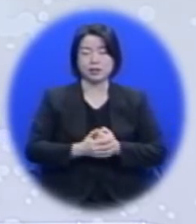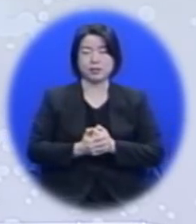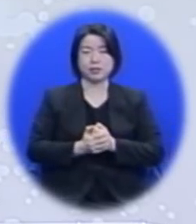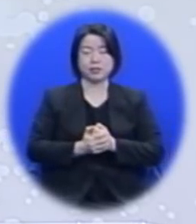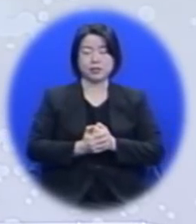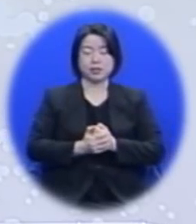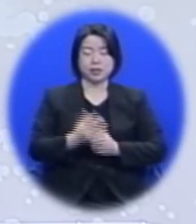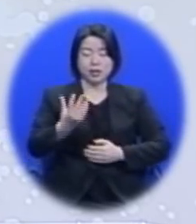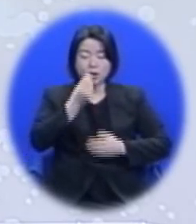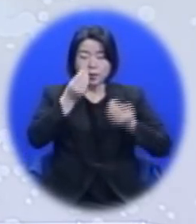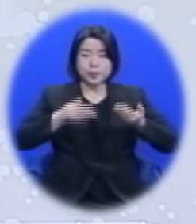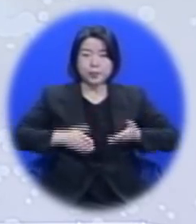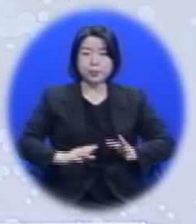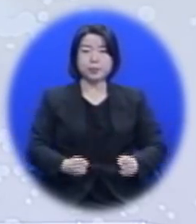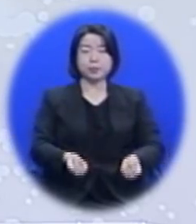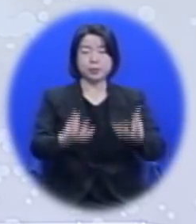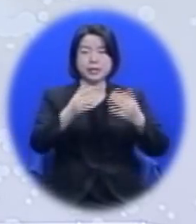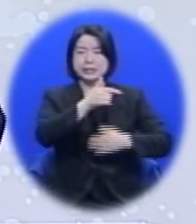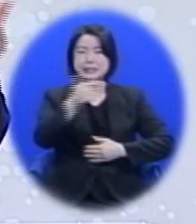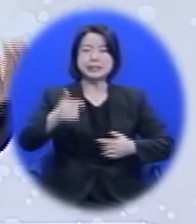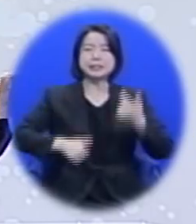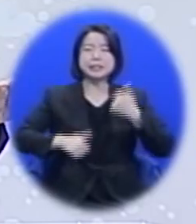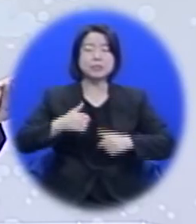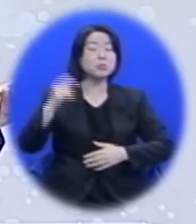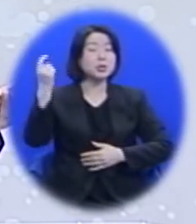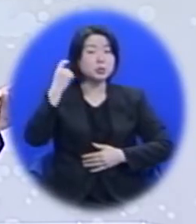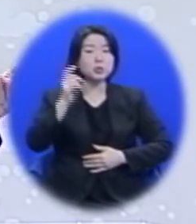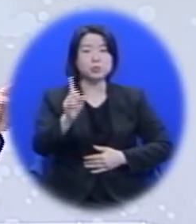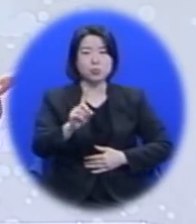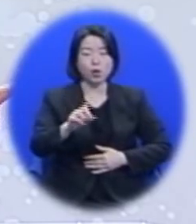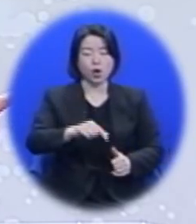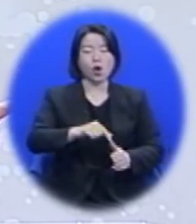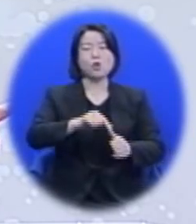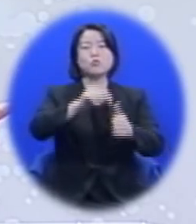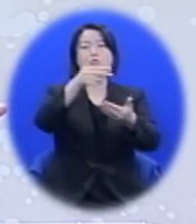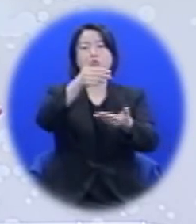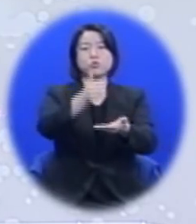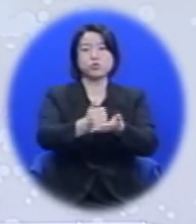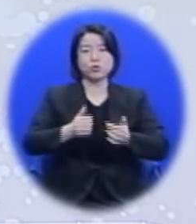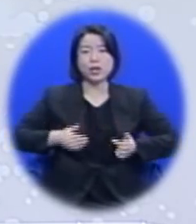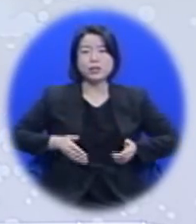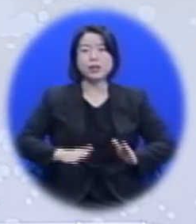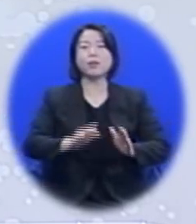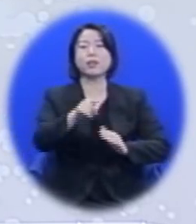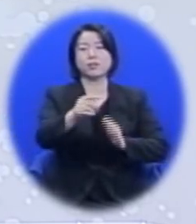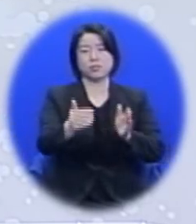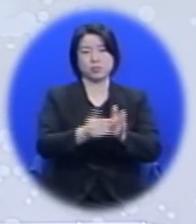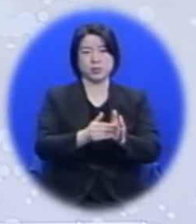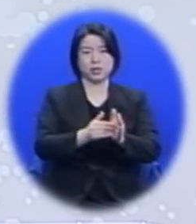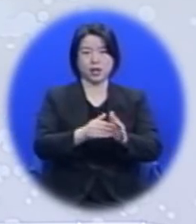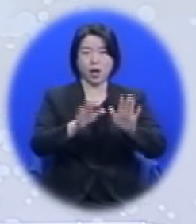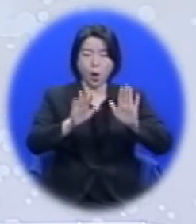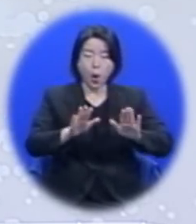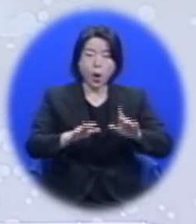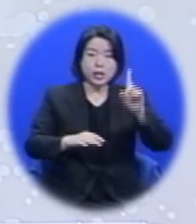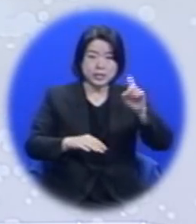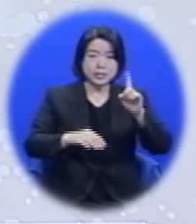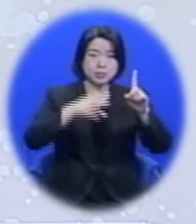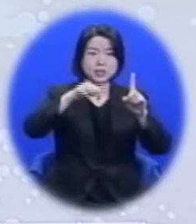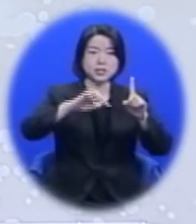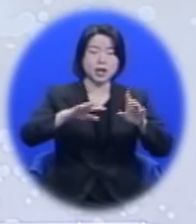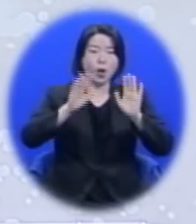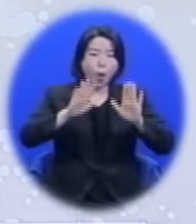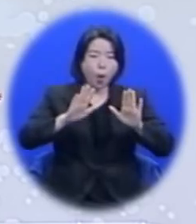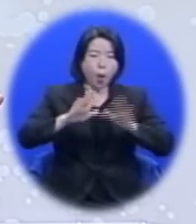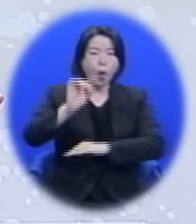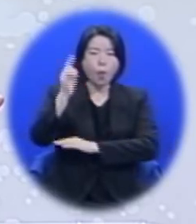성탄절에 큰 기쁨의 좋은 소식은 구주가 태어나셨다는 소식입니다. 11절에 오늘 다윗의 동네에 너희를